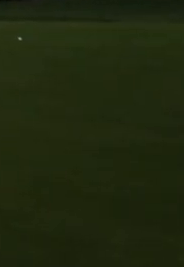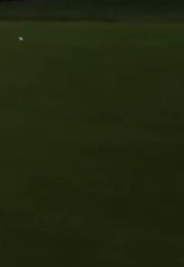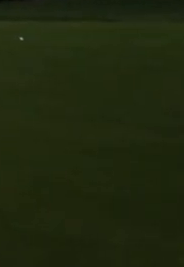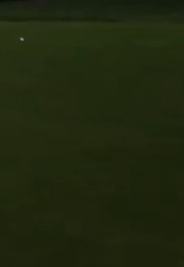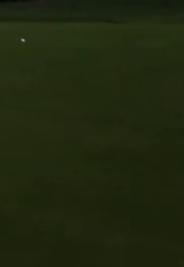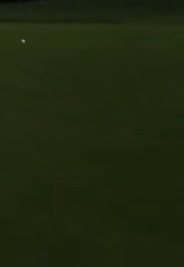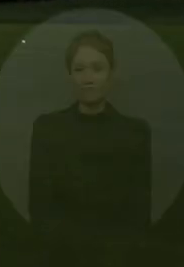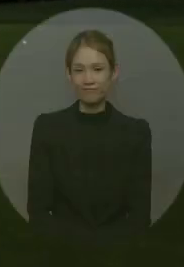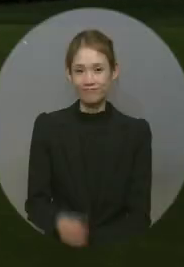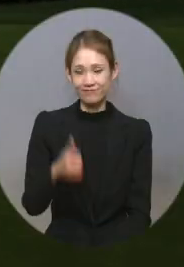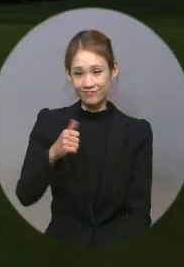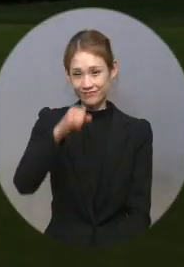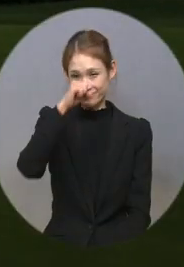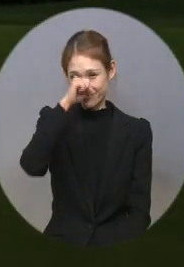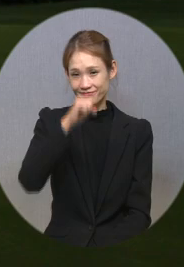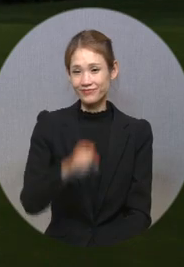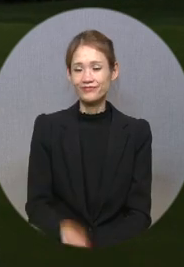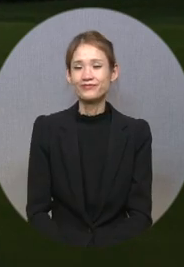나이스.